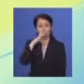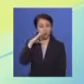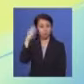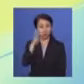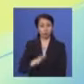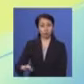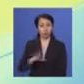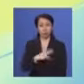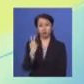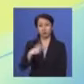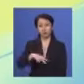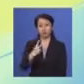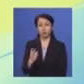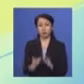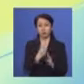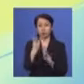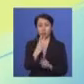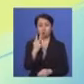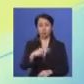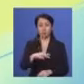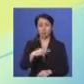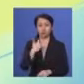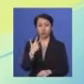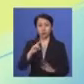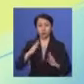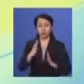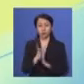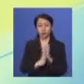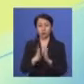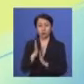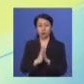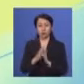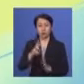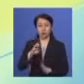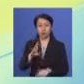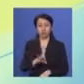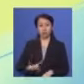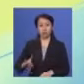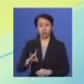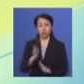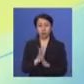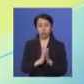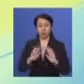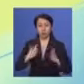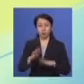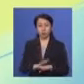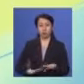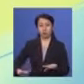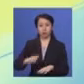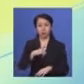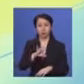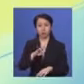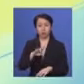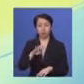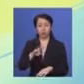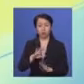области произошло 22 пожара и 2 случая загорания травы. Так, в Иртаусском районе возгорание случилось на территории ТО